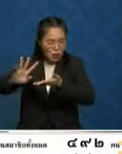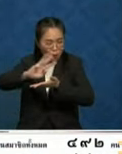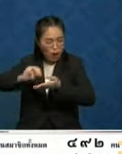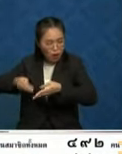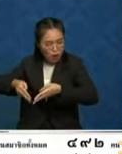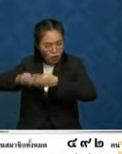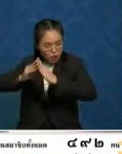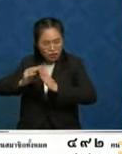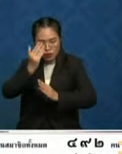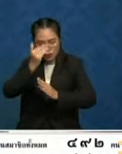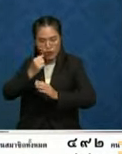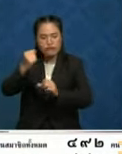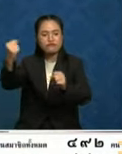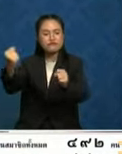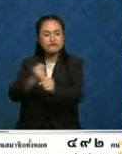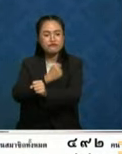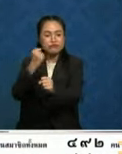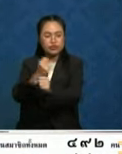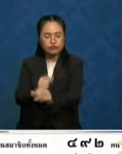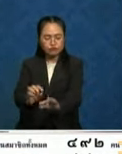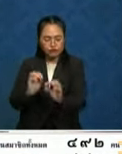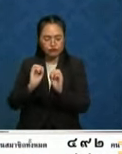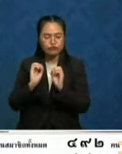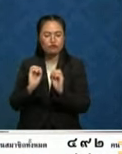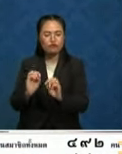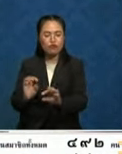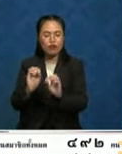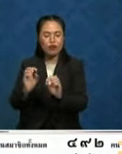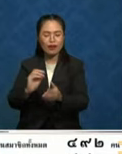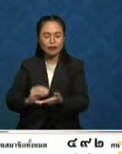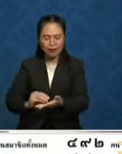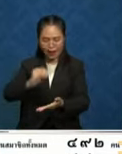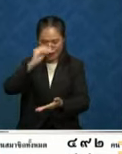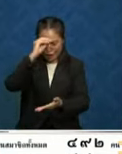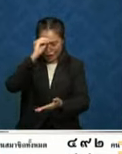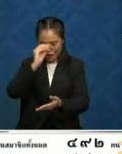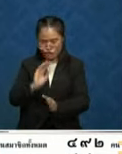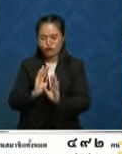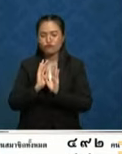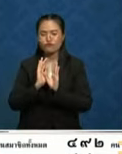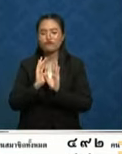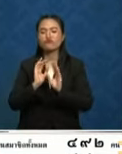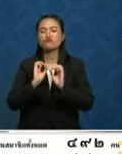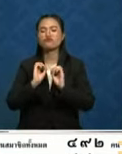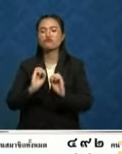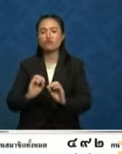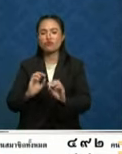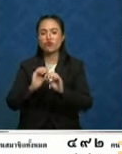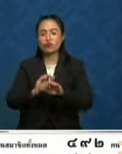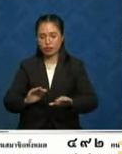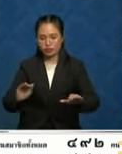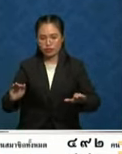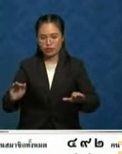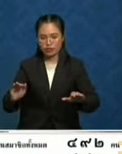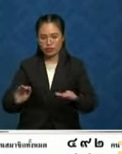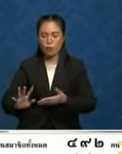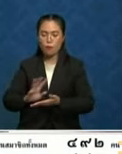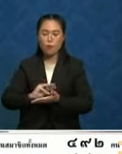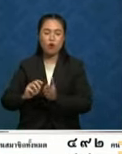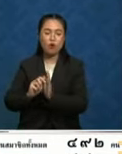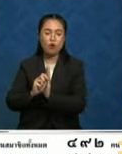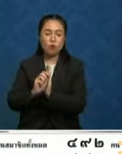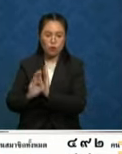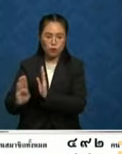กับเรื่องของการศึกษาซึ่งเป็นภารกิจสำคัญของมอุบลครับในเรื่องของรายได้ของ